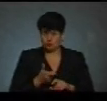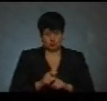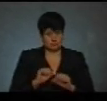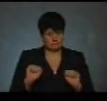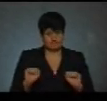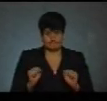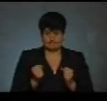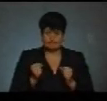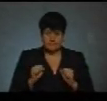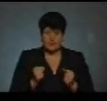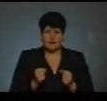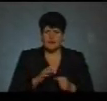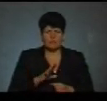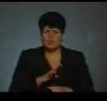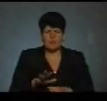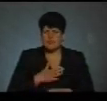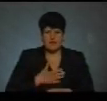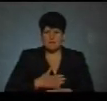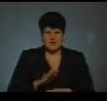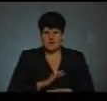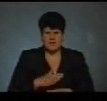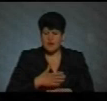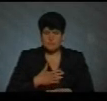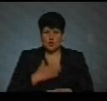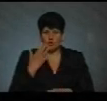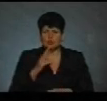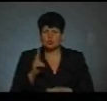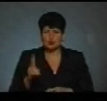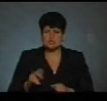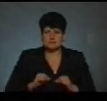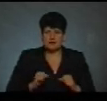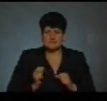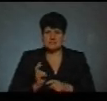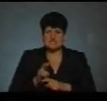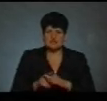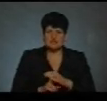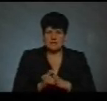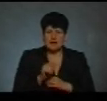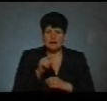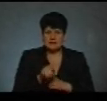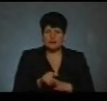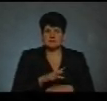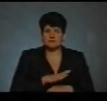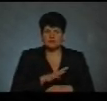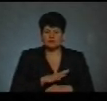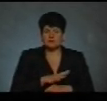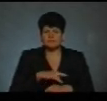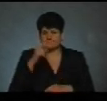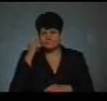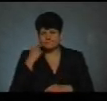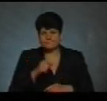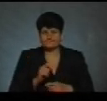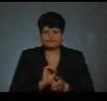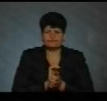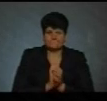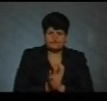І дуже було неприємно, коли деякі намагались знову ж таки зайти в храм, а в храмі вже була духота. І я не знаю,